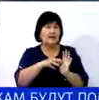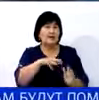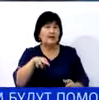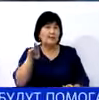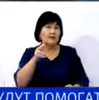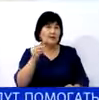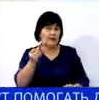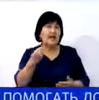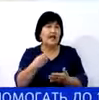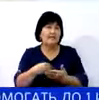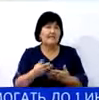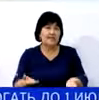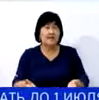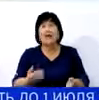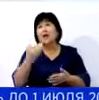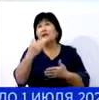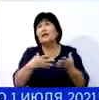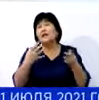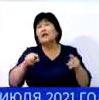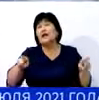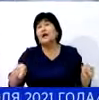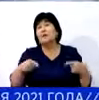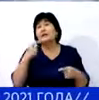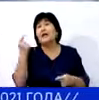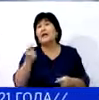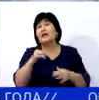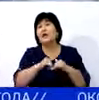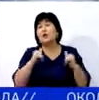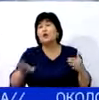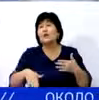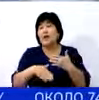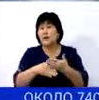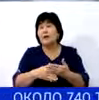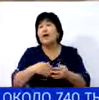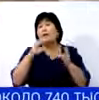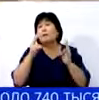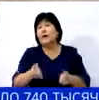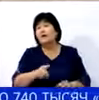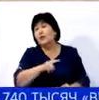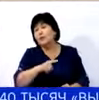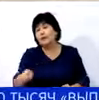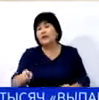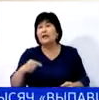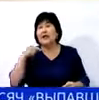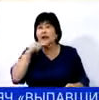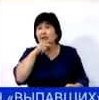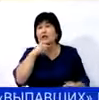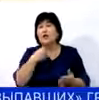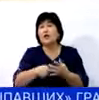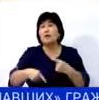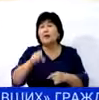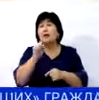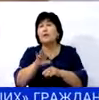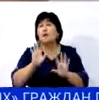тенге инвестиций. Задача дня – восстановление экономического роста, поддержка пострадавшего в период ограничений бизнеса. По